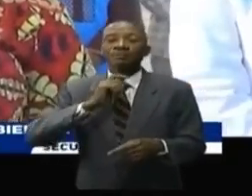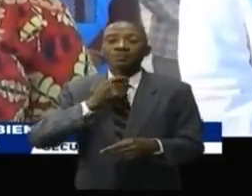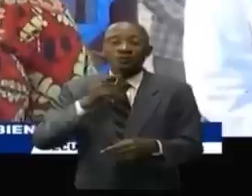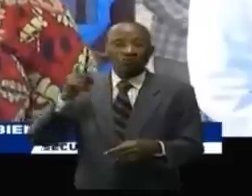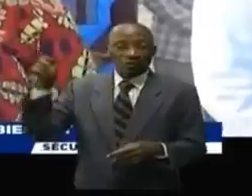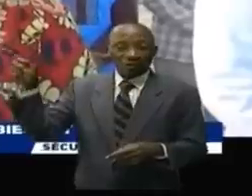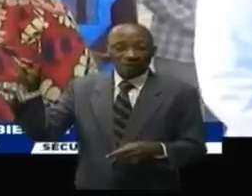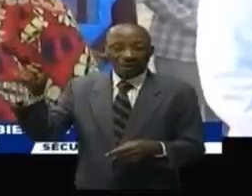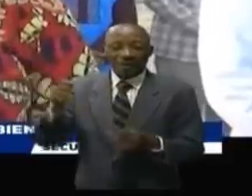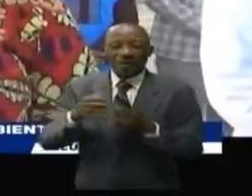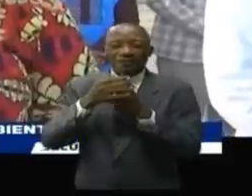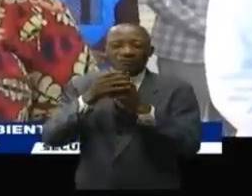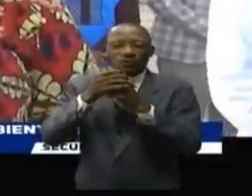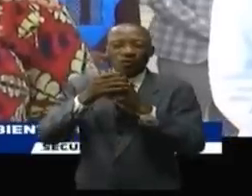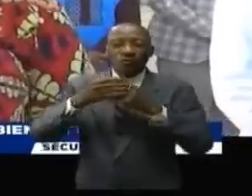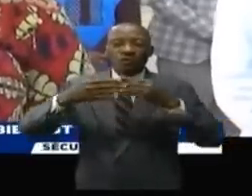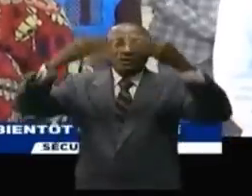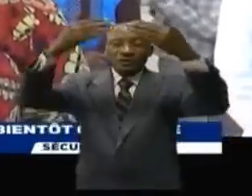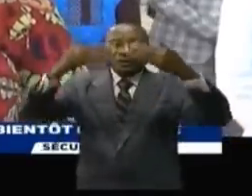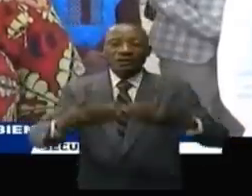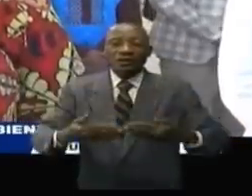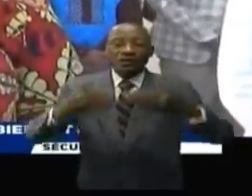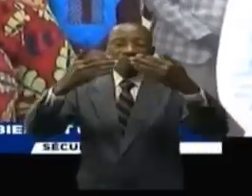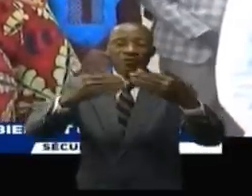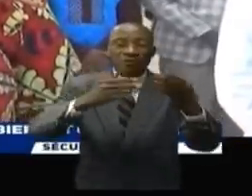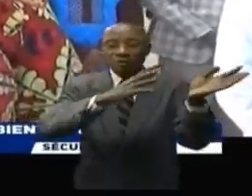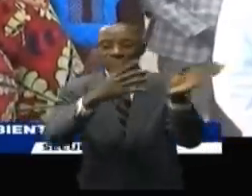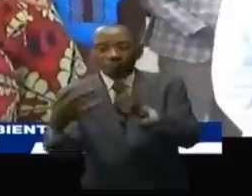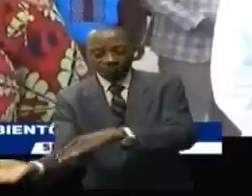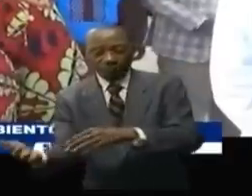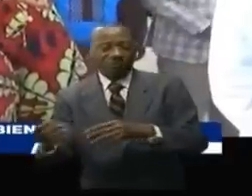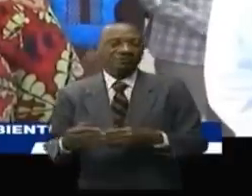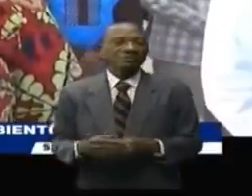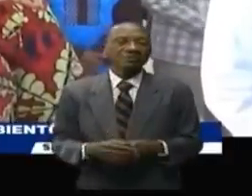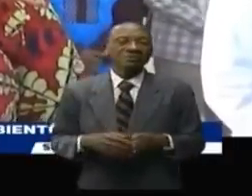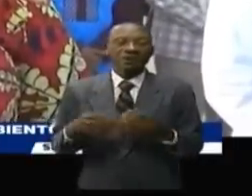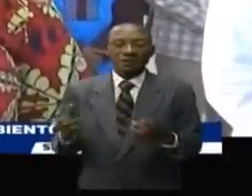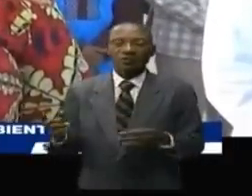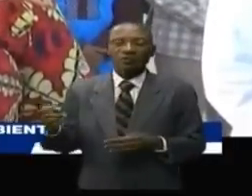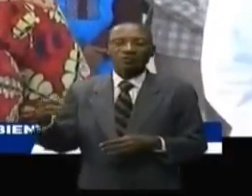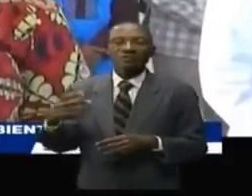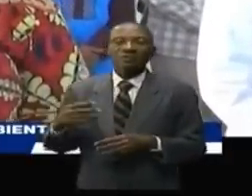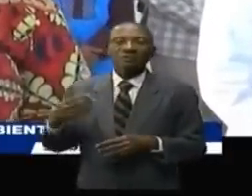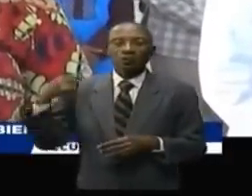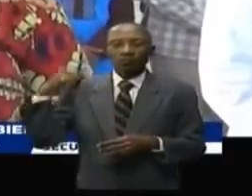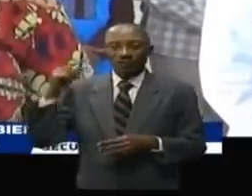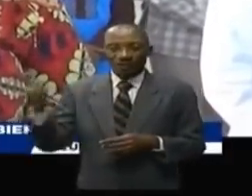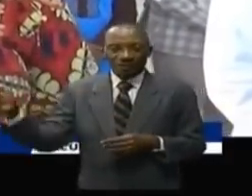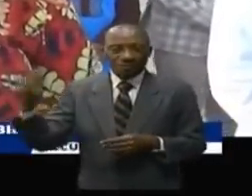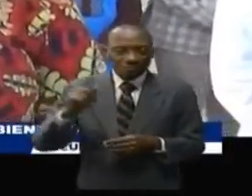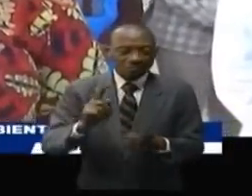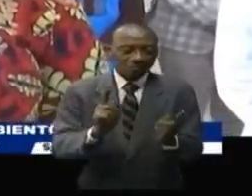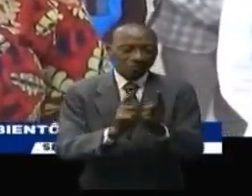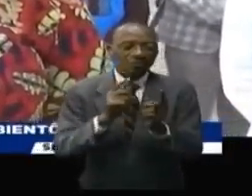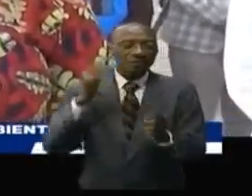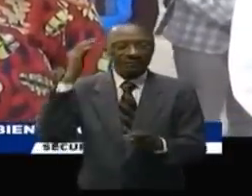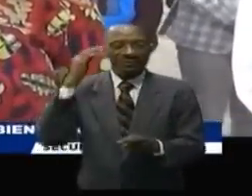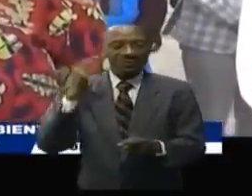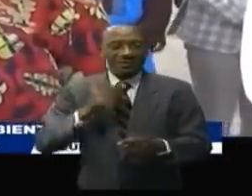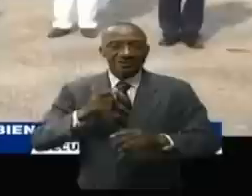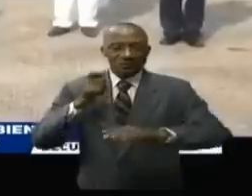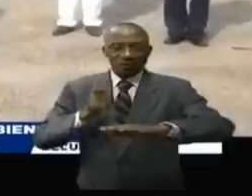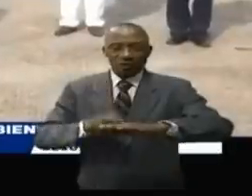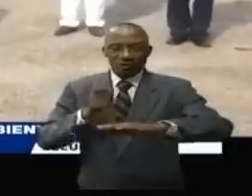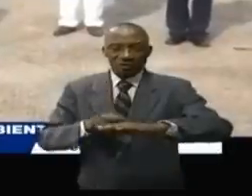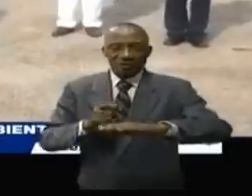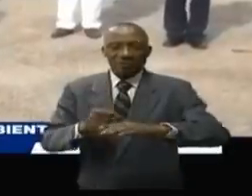s'écroule, je voulais anticiper les choses. Je suis allée voir Madame la ministre de la Justice pour qu'ensemble, avec elle, qu'on puisse trouver une